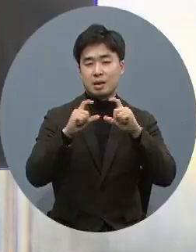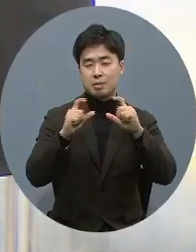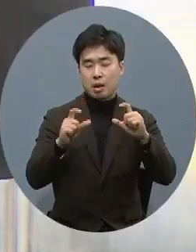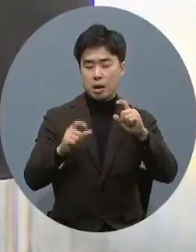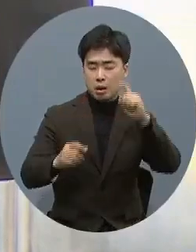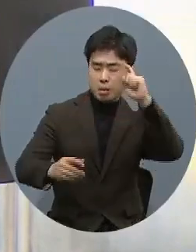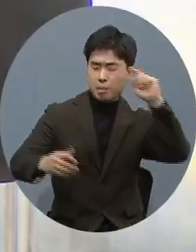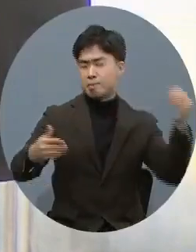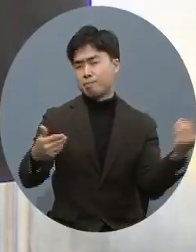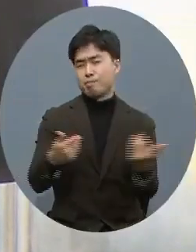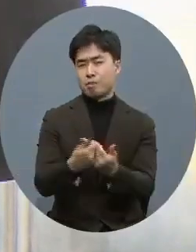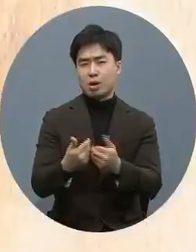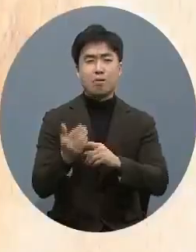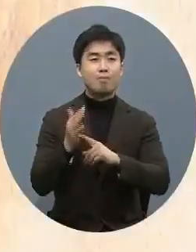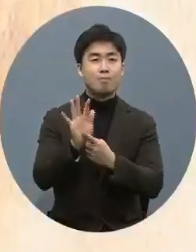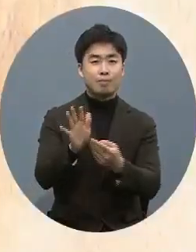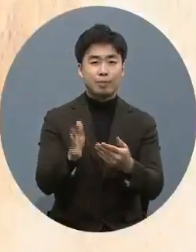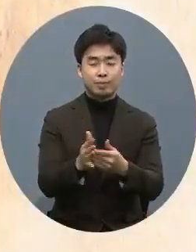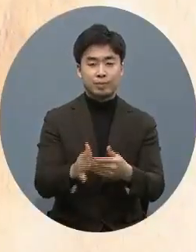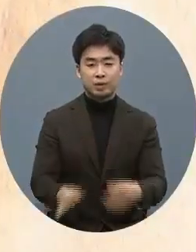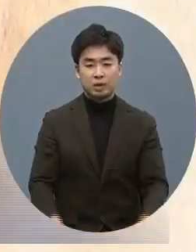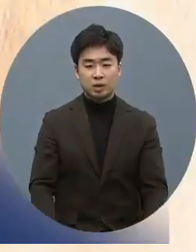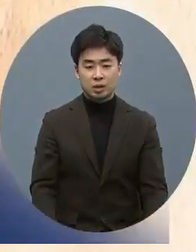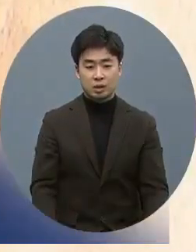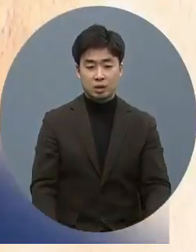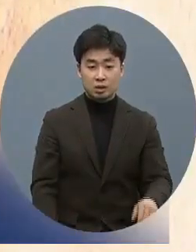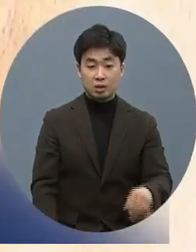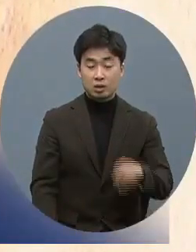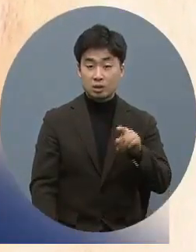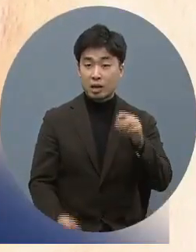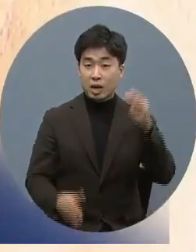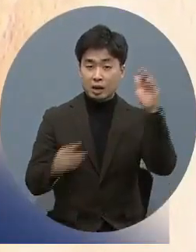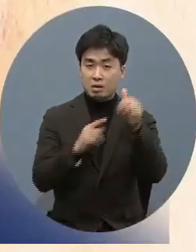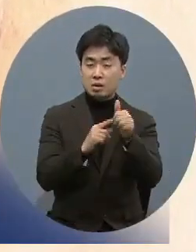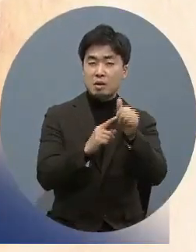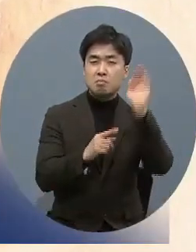없다며 항의했습니다지 미래를 꿈꾸더라도